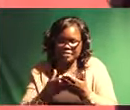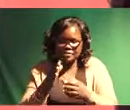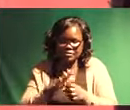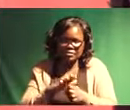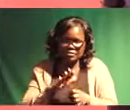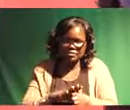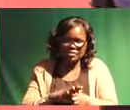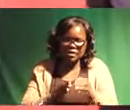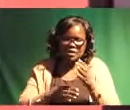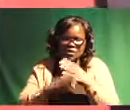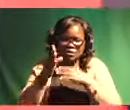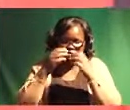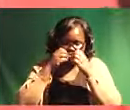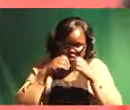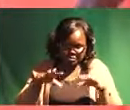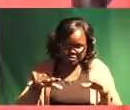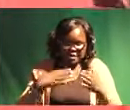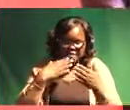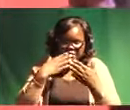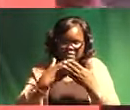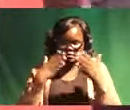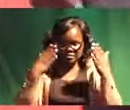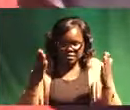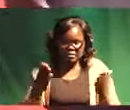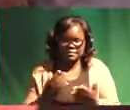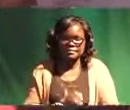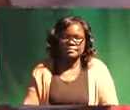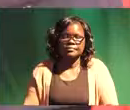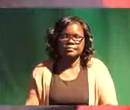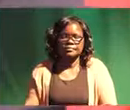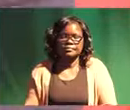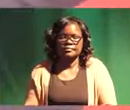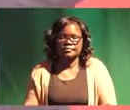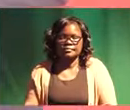sana, na Mungu akubariki. Thank you very much.